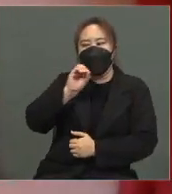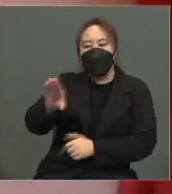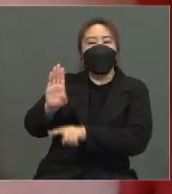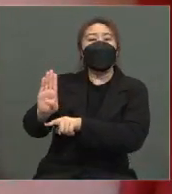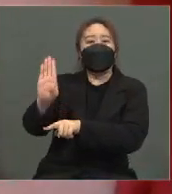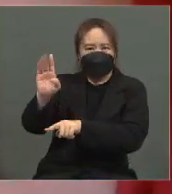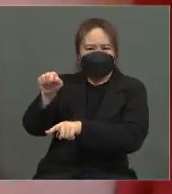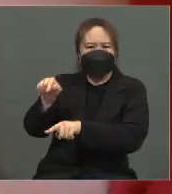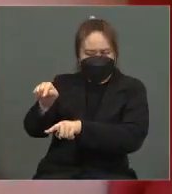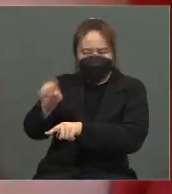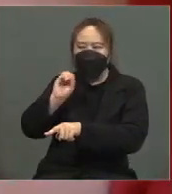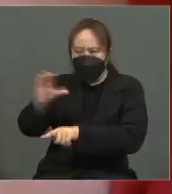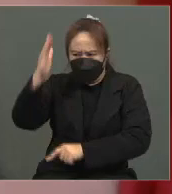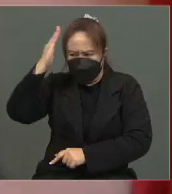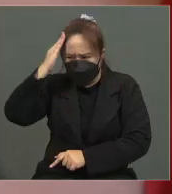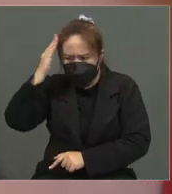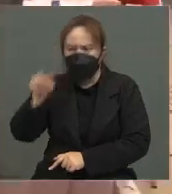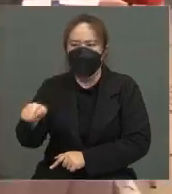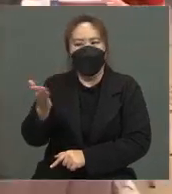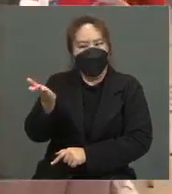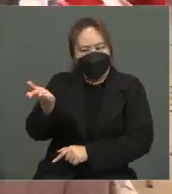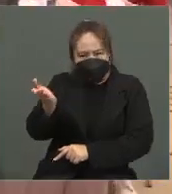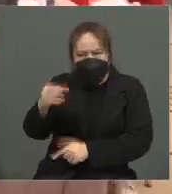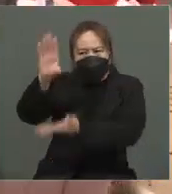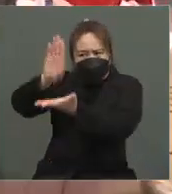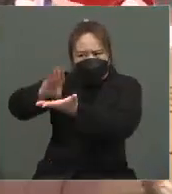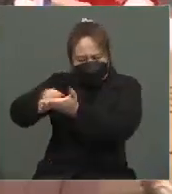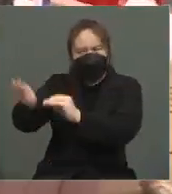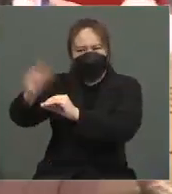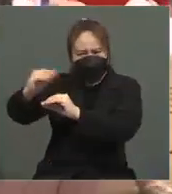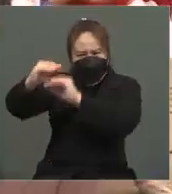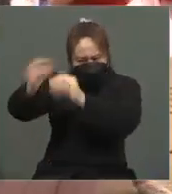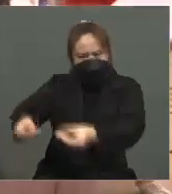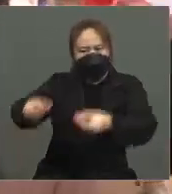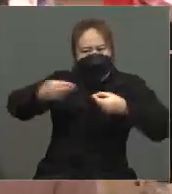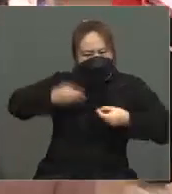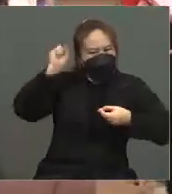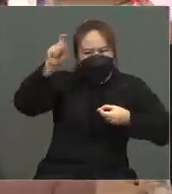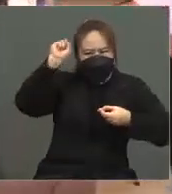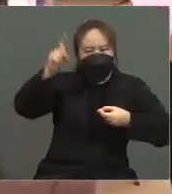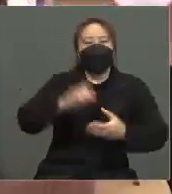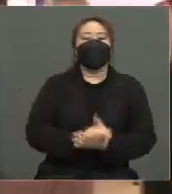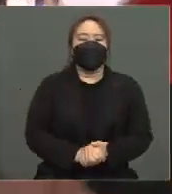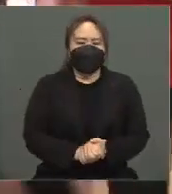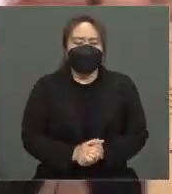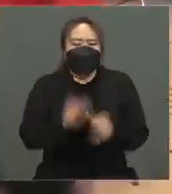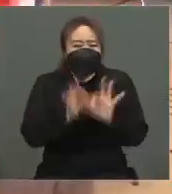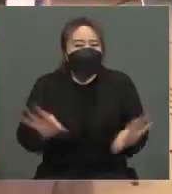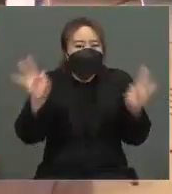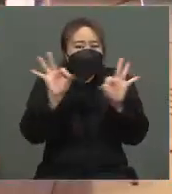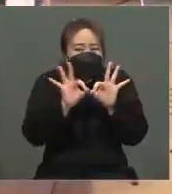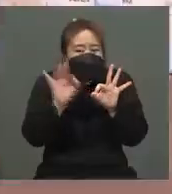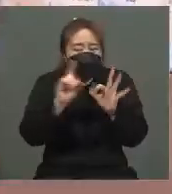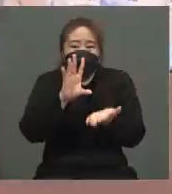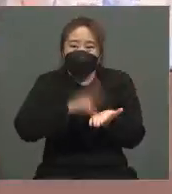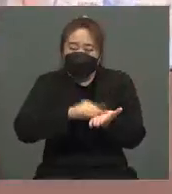ไบโอจีนิเทคจำกัดเนี่ยรับทราบแล้วก็ขอให้นำส่งข้อมูลเพิ่มเติมแก่ทางอย.โดยด่วนนะคะโดยเฉพาะ